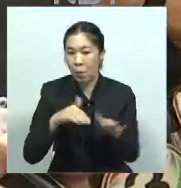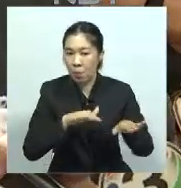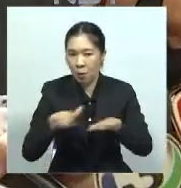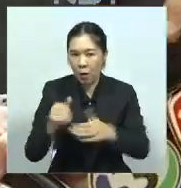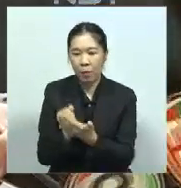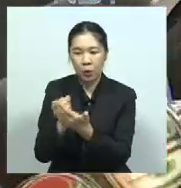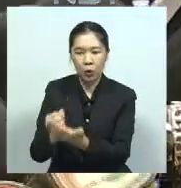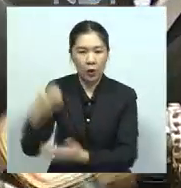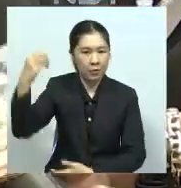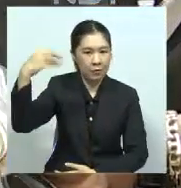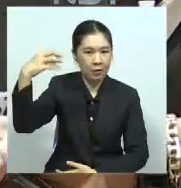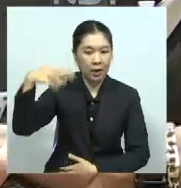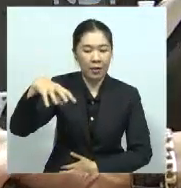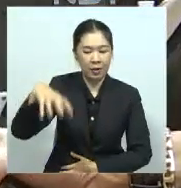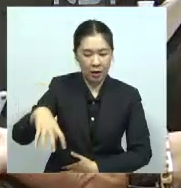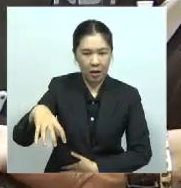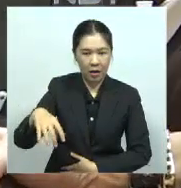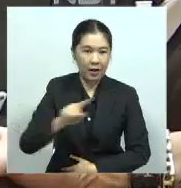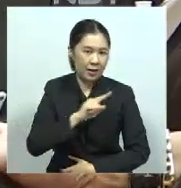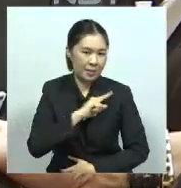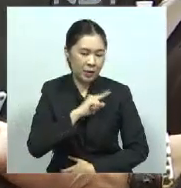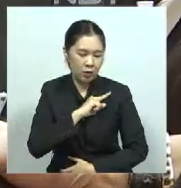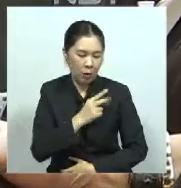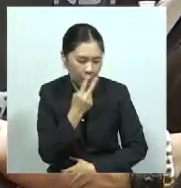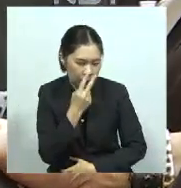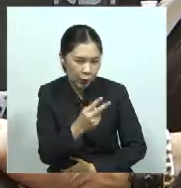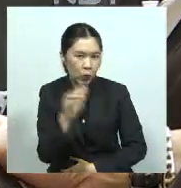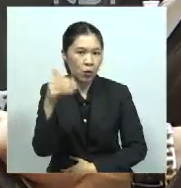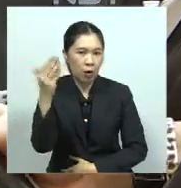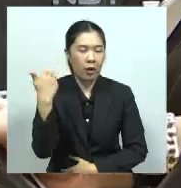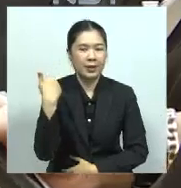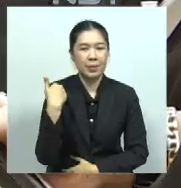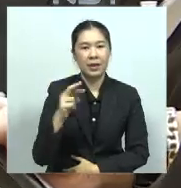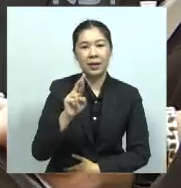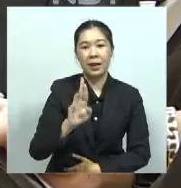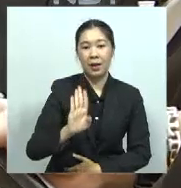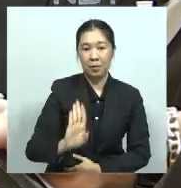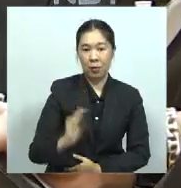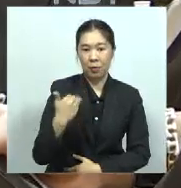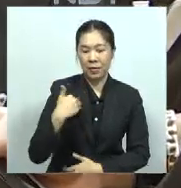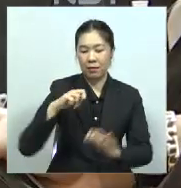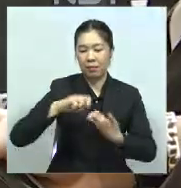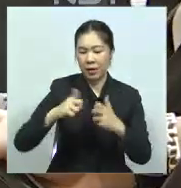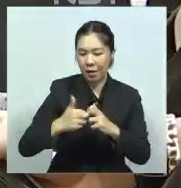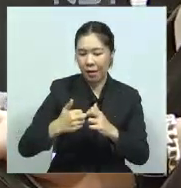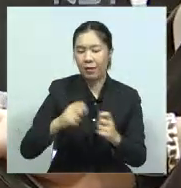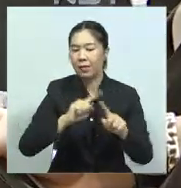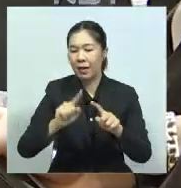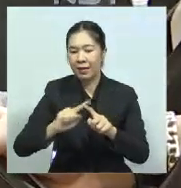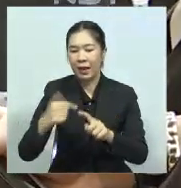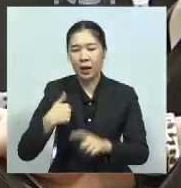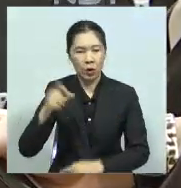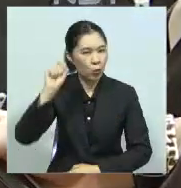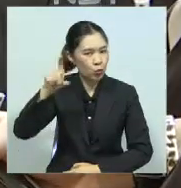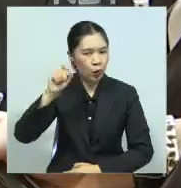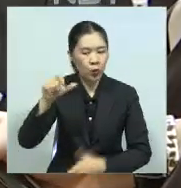รวจก่อนนะครับนอกจากนั้นก็จะมีระบบที่ถ้ามีความขัดข้องเกิดขึ้นจะแก้ไขให้เร็วที่สุ